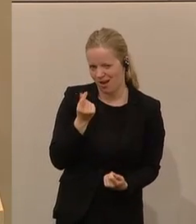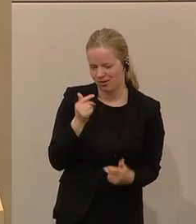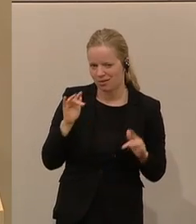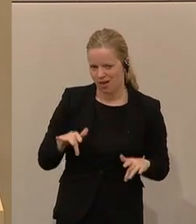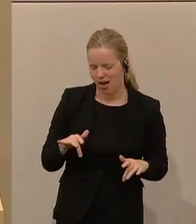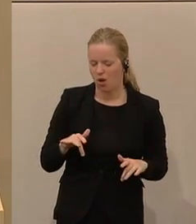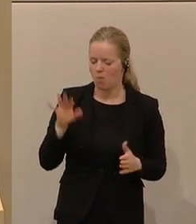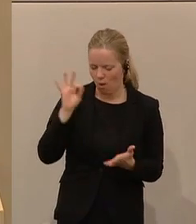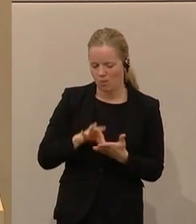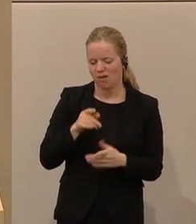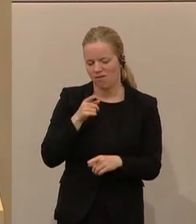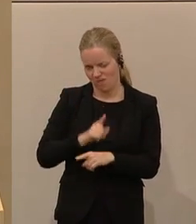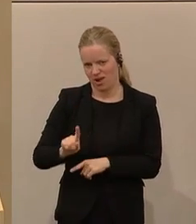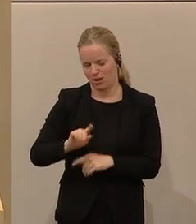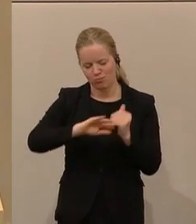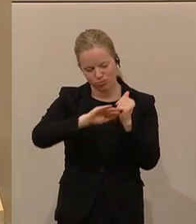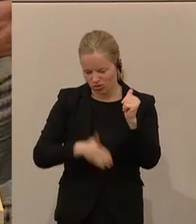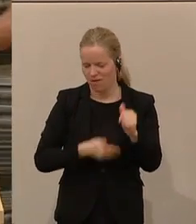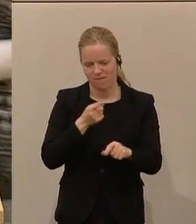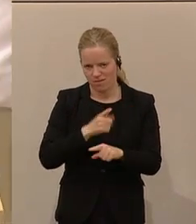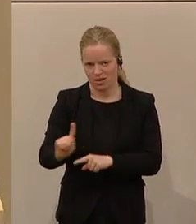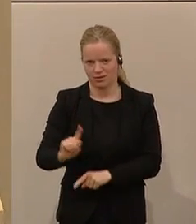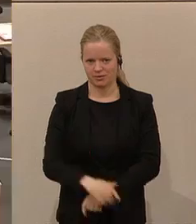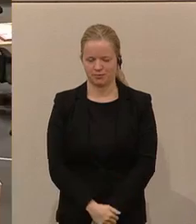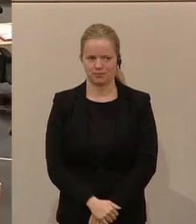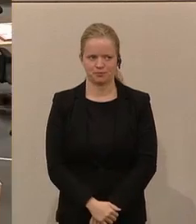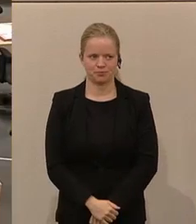das fehlt derzeit im Budget.